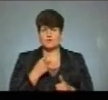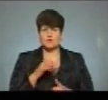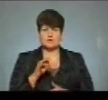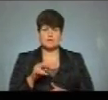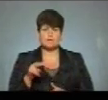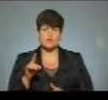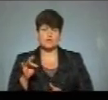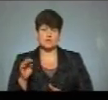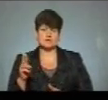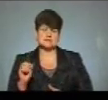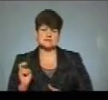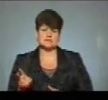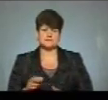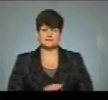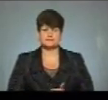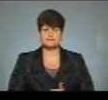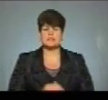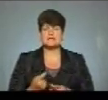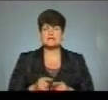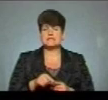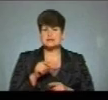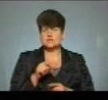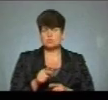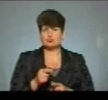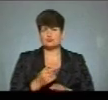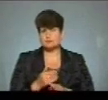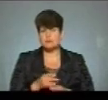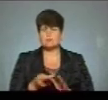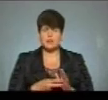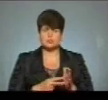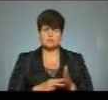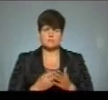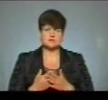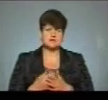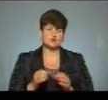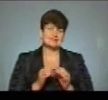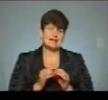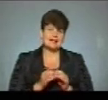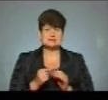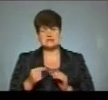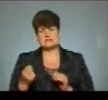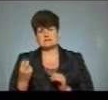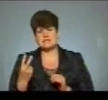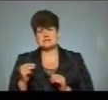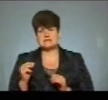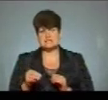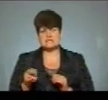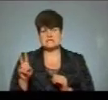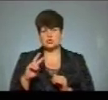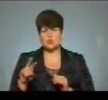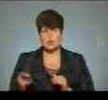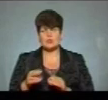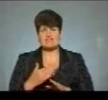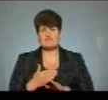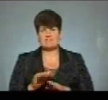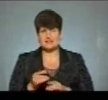Процик. На даному етапі ми плануємо десь приблизно до 10-12 тисяч доларів